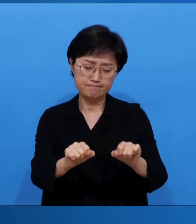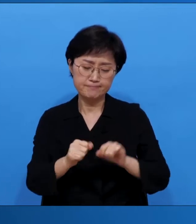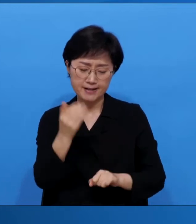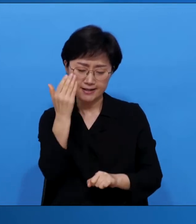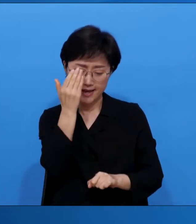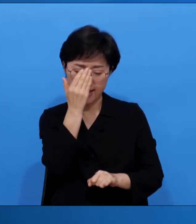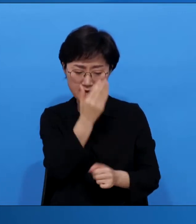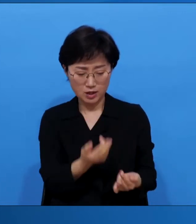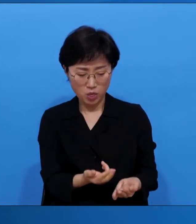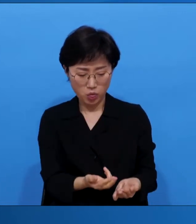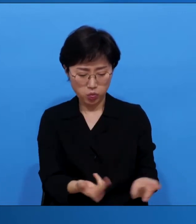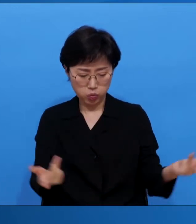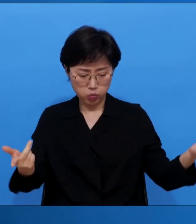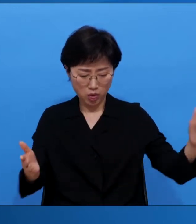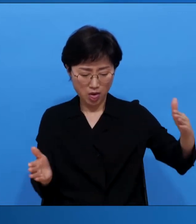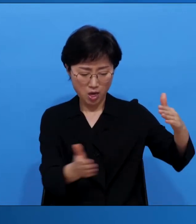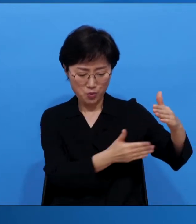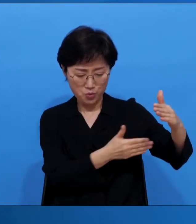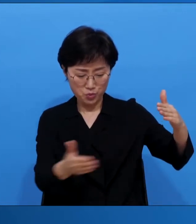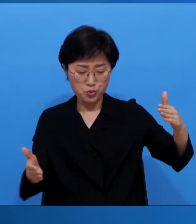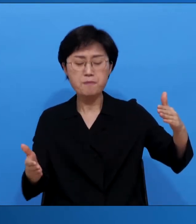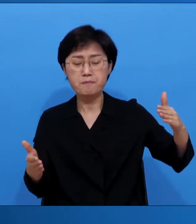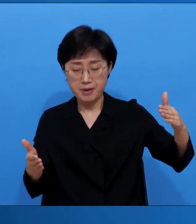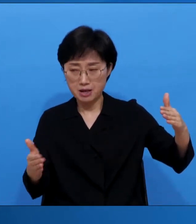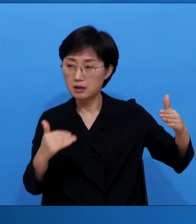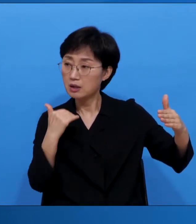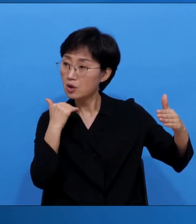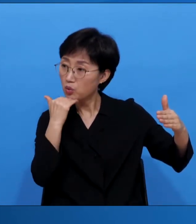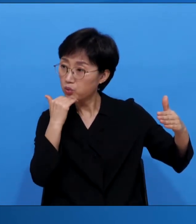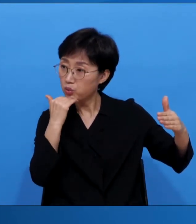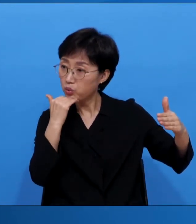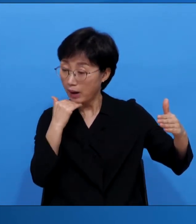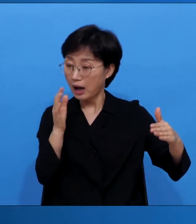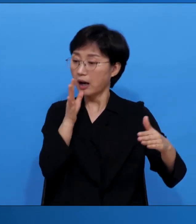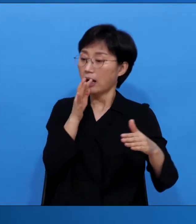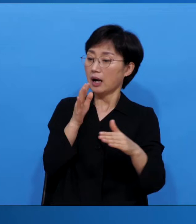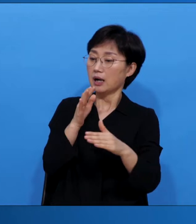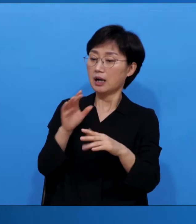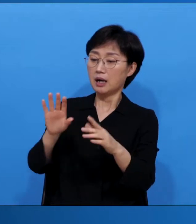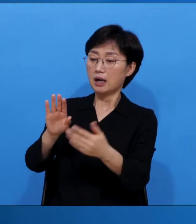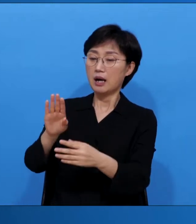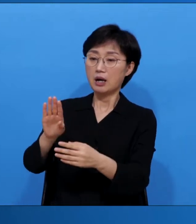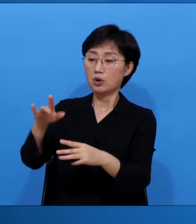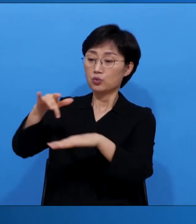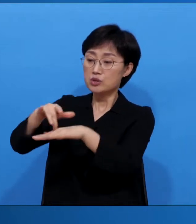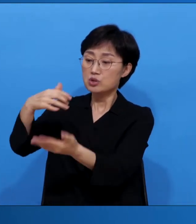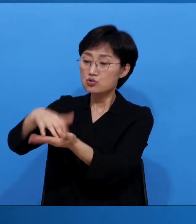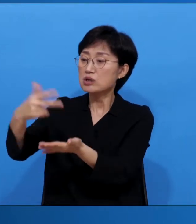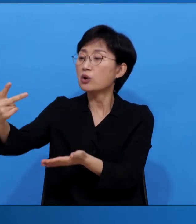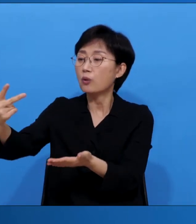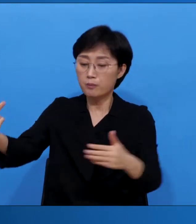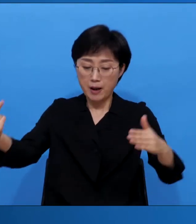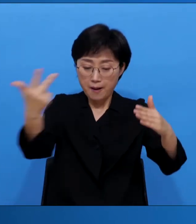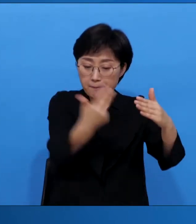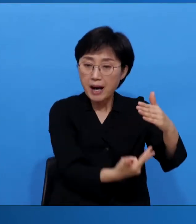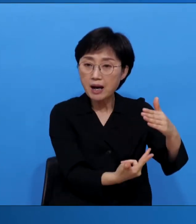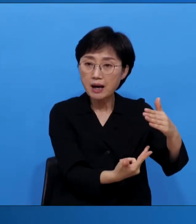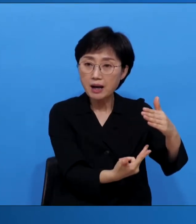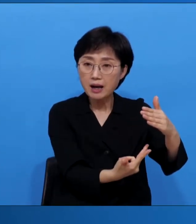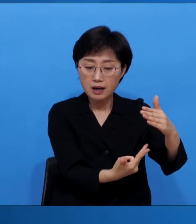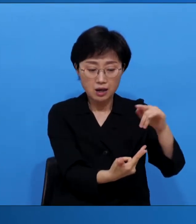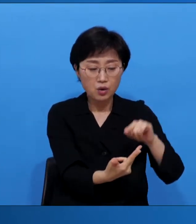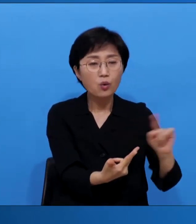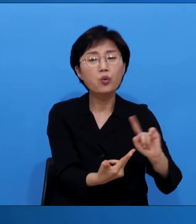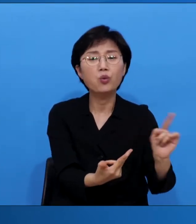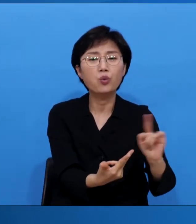나중에 7 귀신이 들어와. that you give all sorts of offerings and sacrifices, and you do all sorts of things to tidy it up. But afterwards, those demons are chased